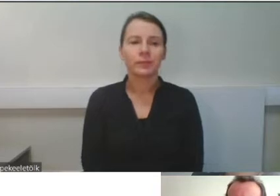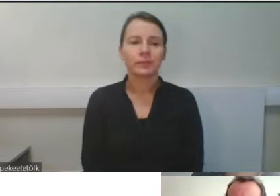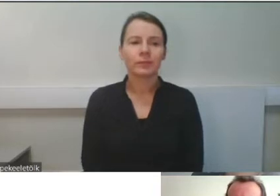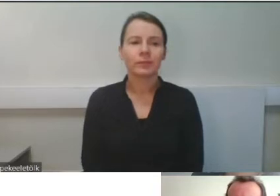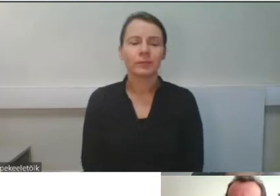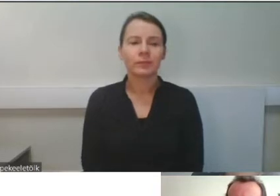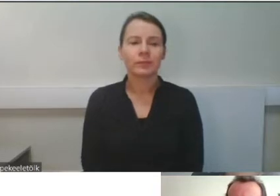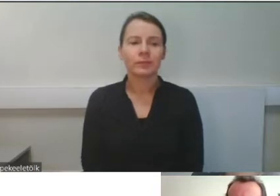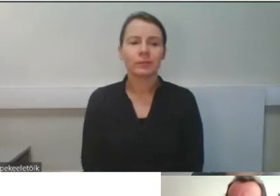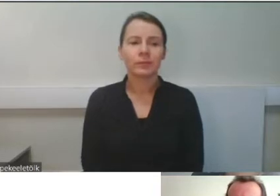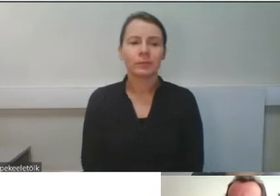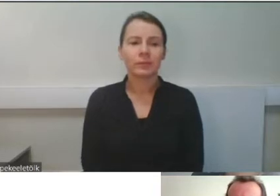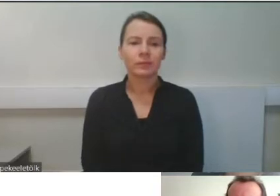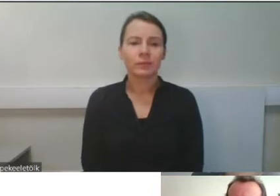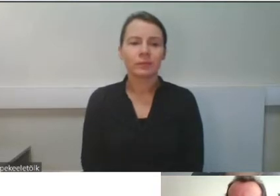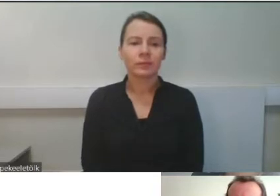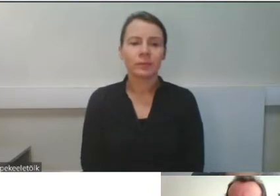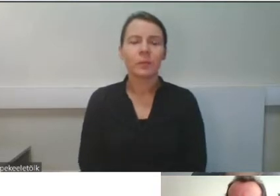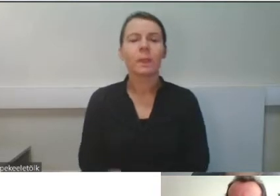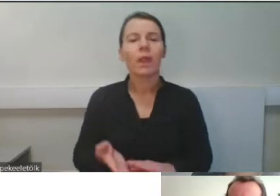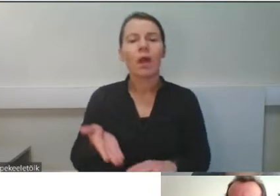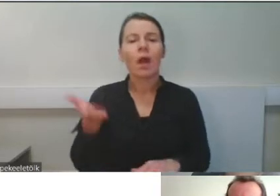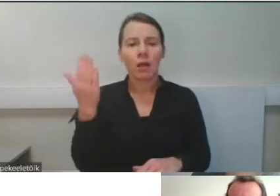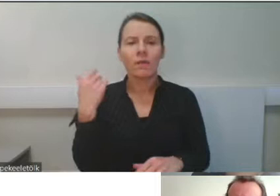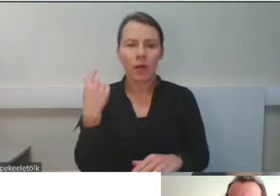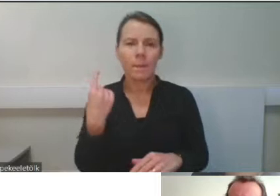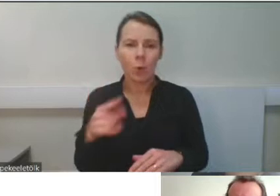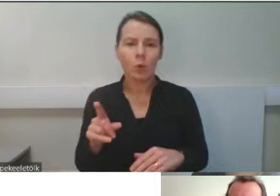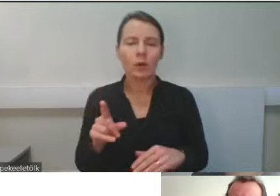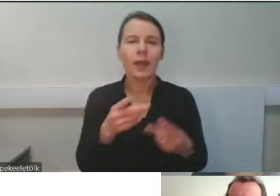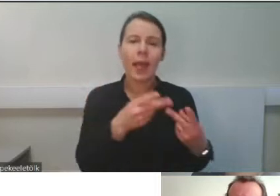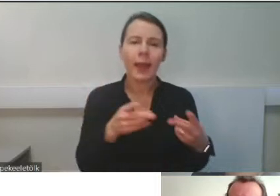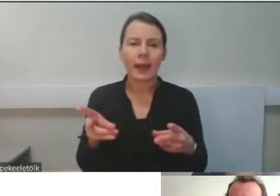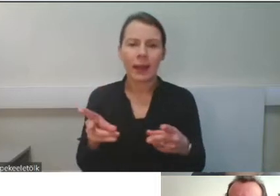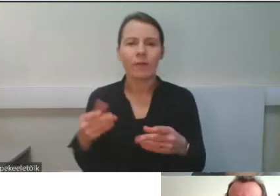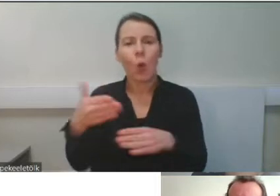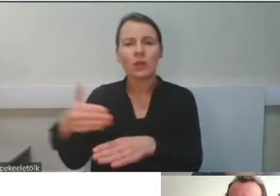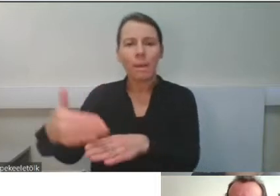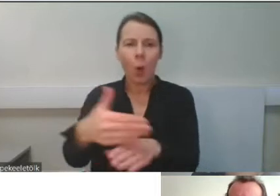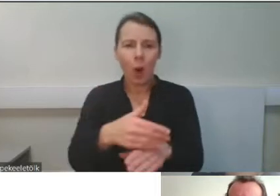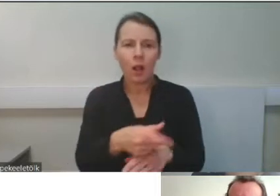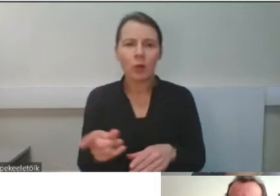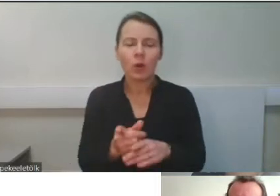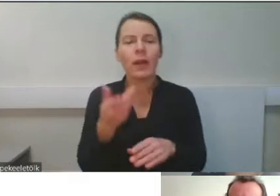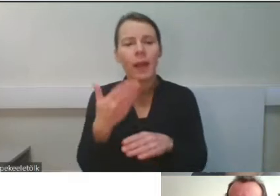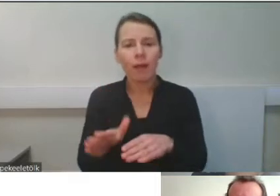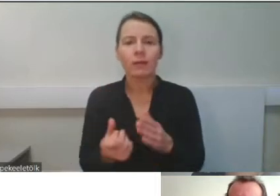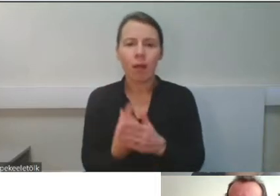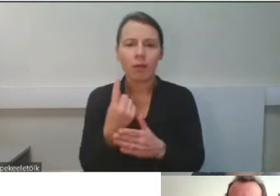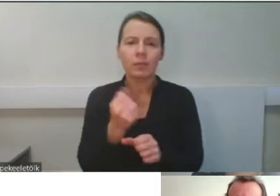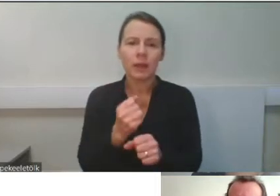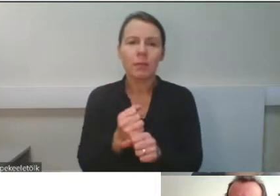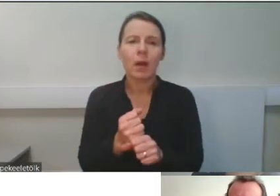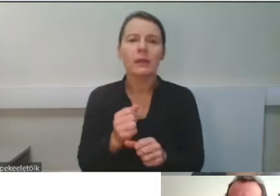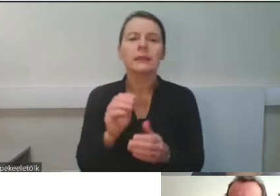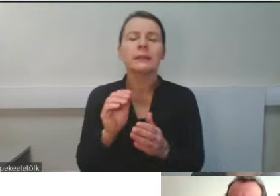Ja ütlen kohe ära, et ega see ei peagi tegelikult alati kattuma, et ma usun, et on oluline teada ka seda, kuidas inimene ise ennast tunneb,